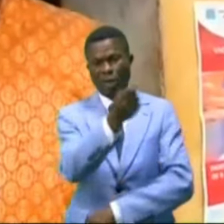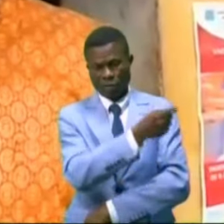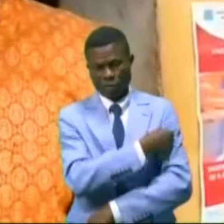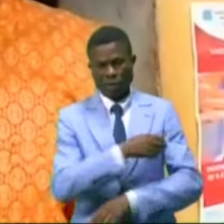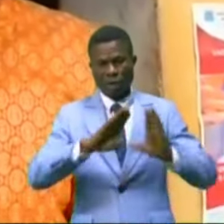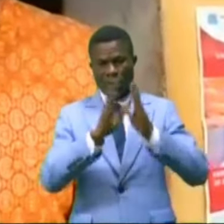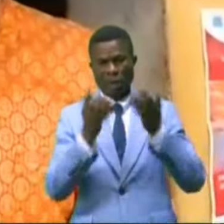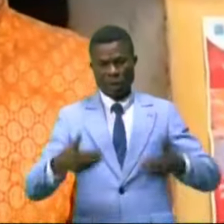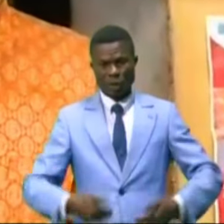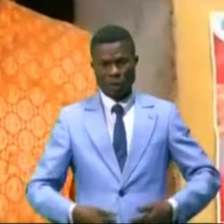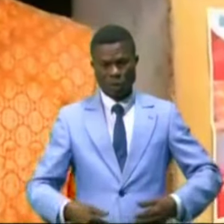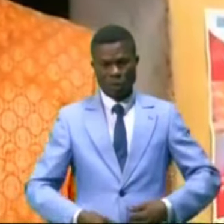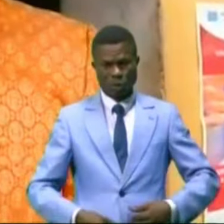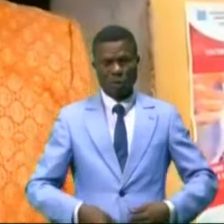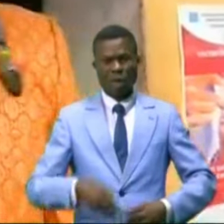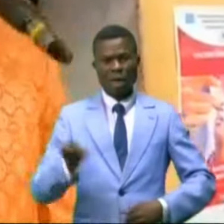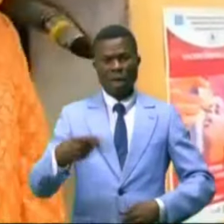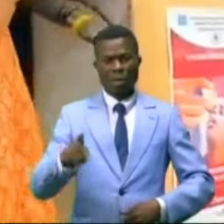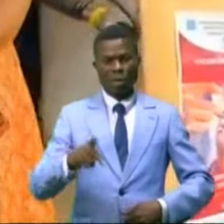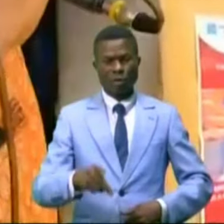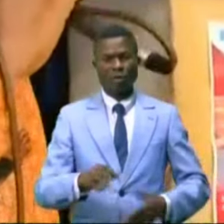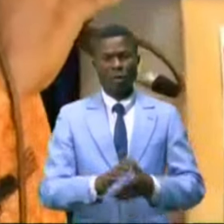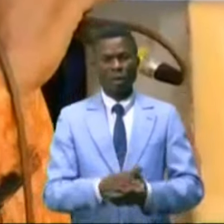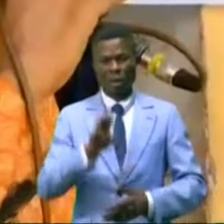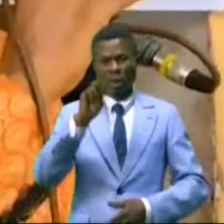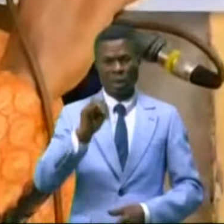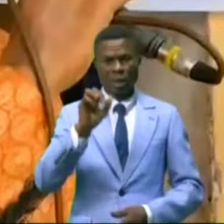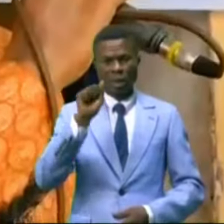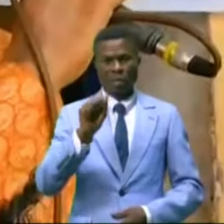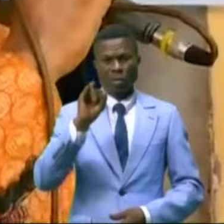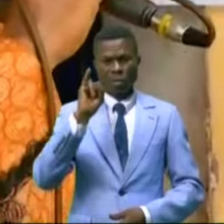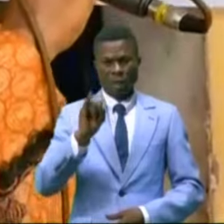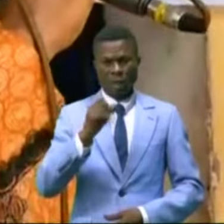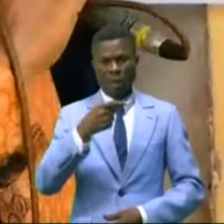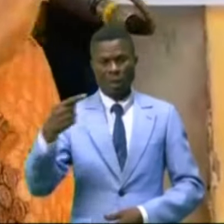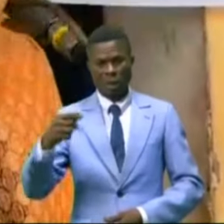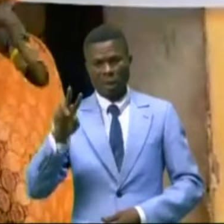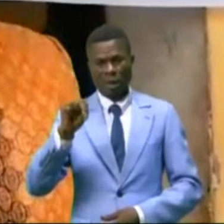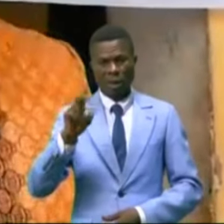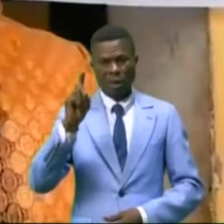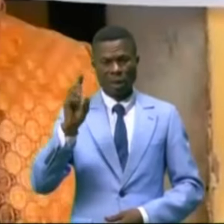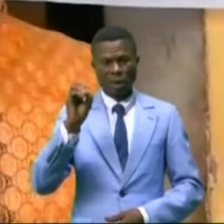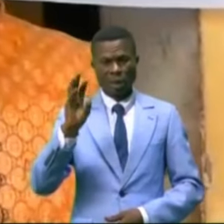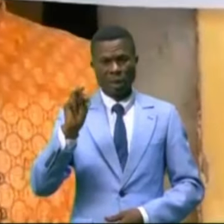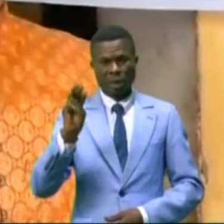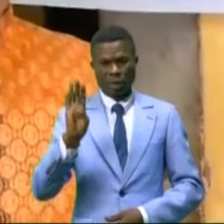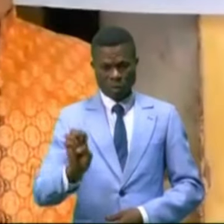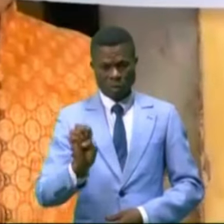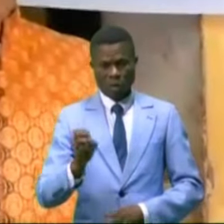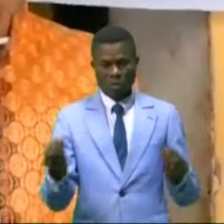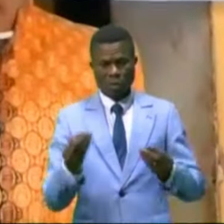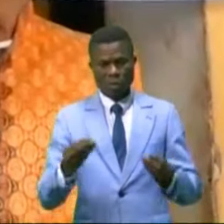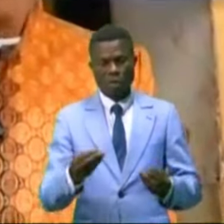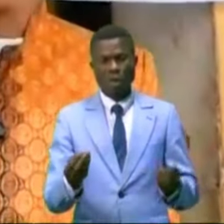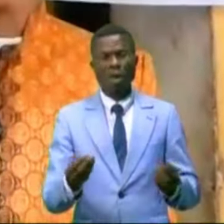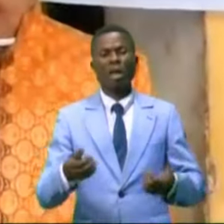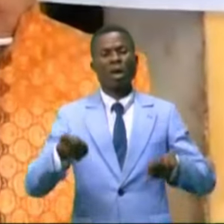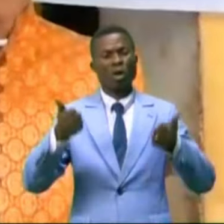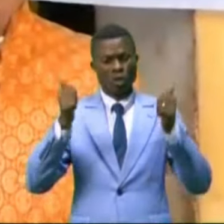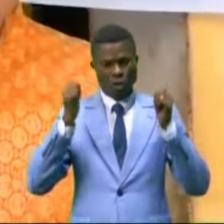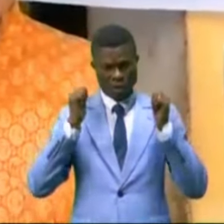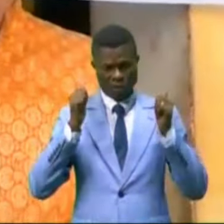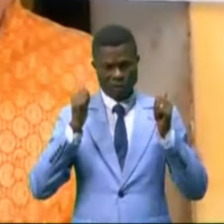jeunesse du MAOM pour parce que nous n'avons pas répondu à la